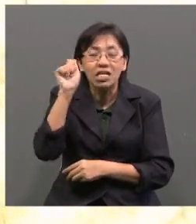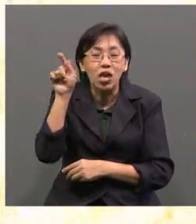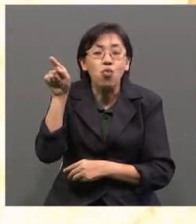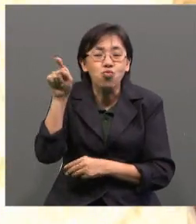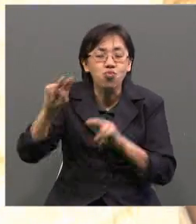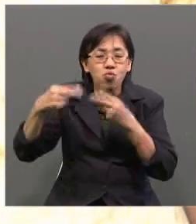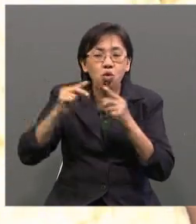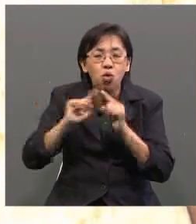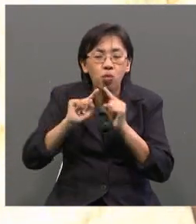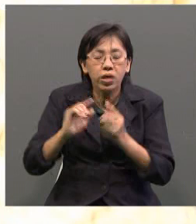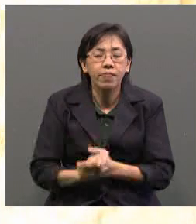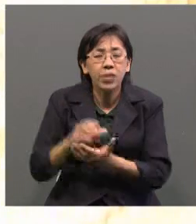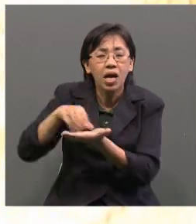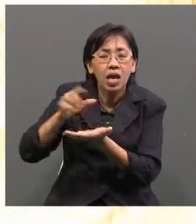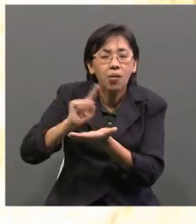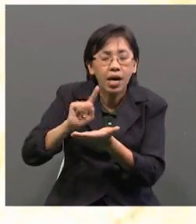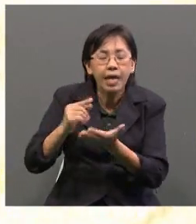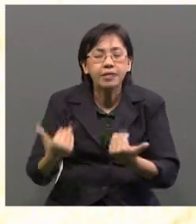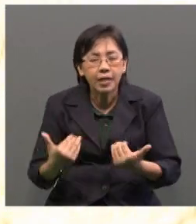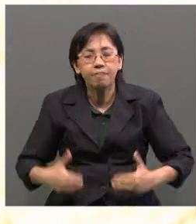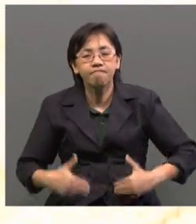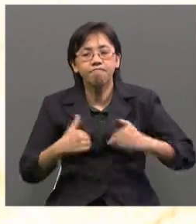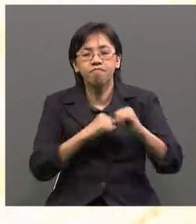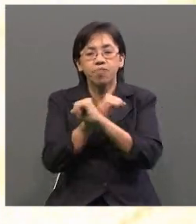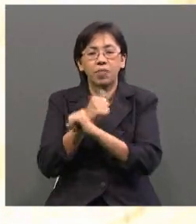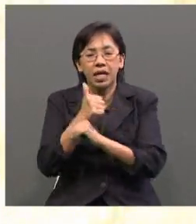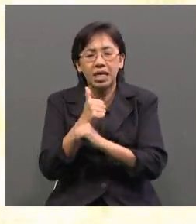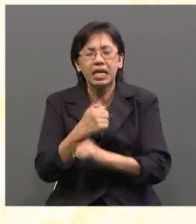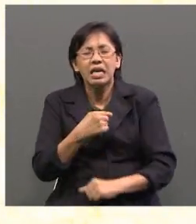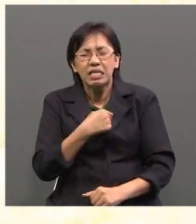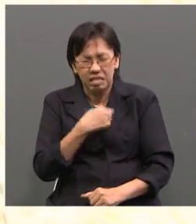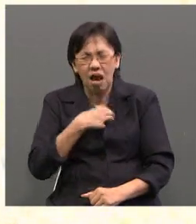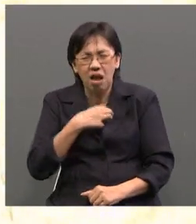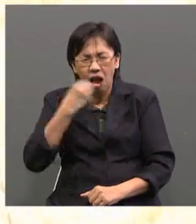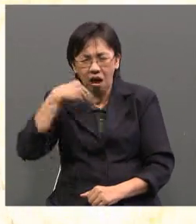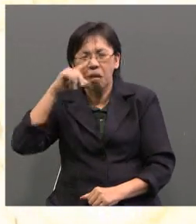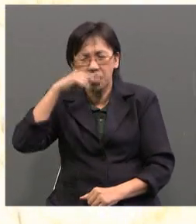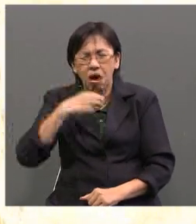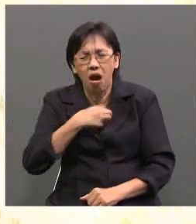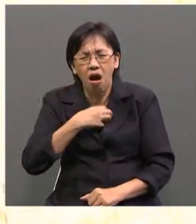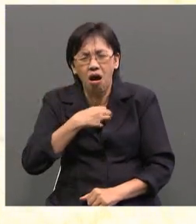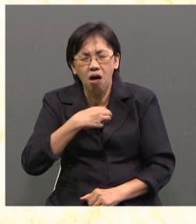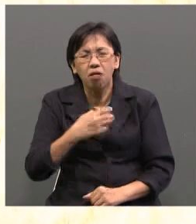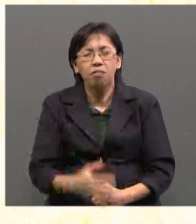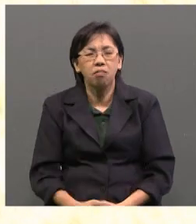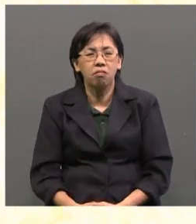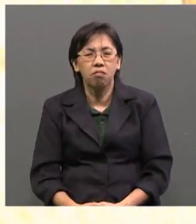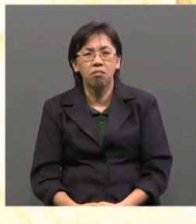สราเอลด้วยเขาก็อัปเดตมาว่าตอนนี้ตัวเองปลอดภัยดีแต่ใจน่ะก็อยากเดินทางกลับประเทศไทยแล้วครับ